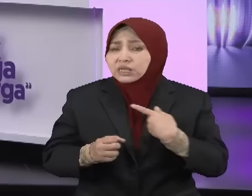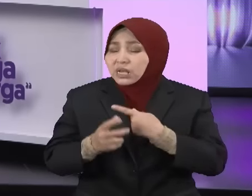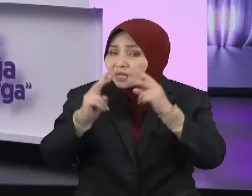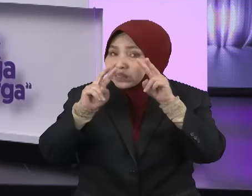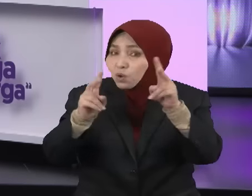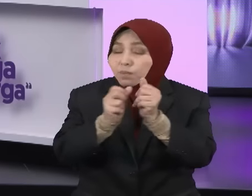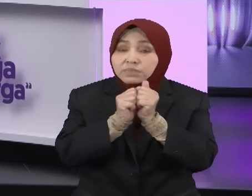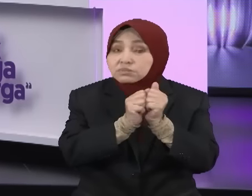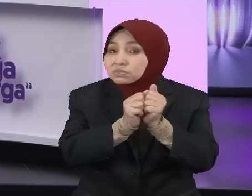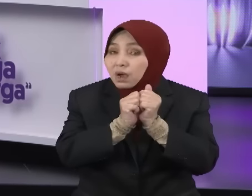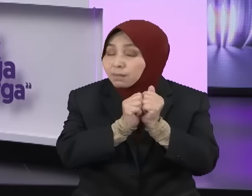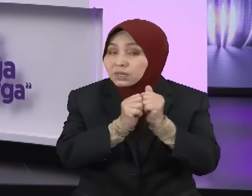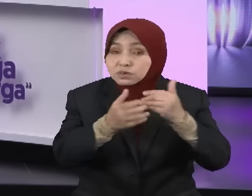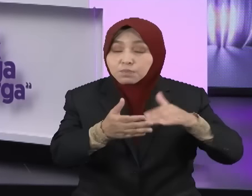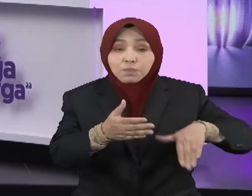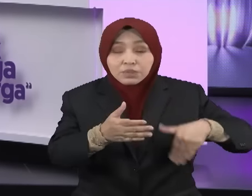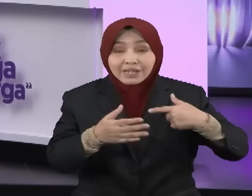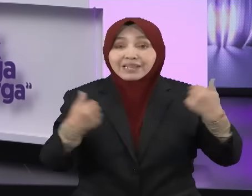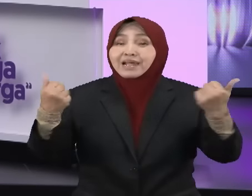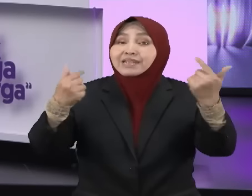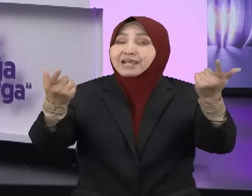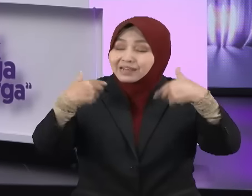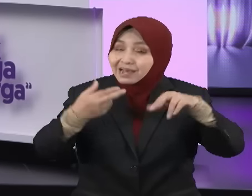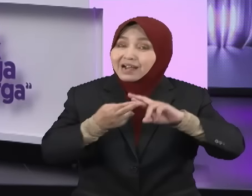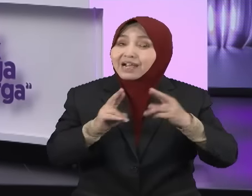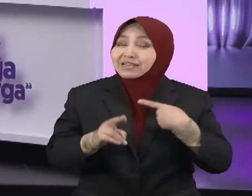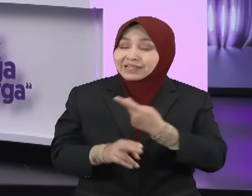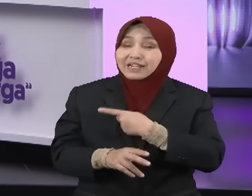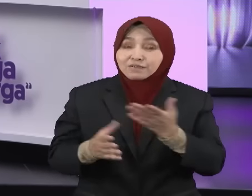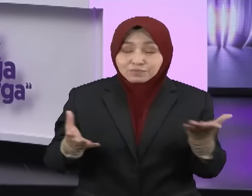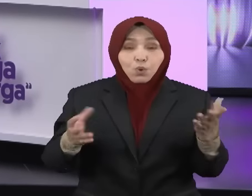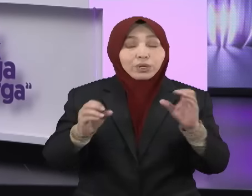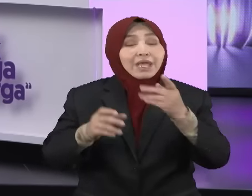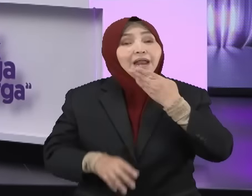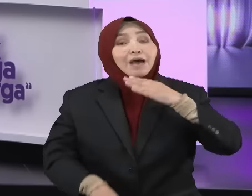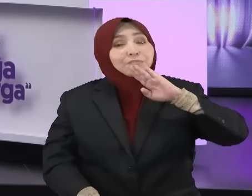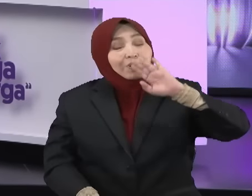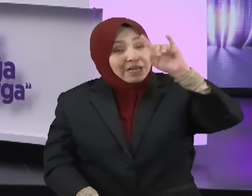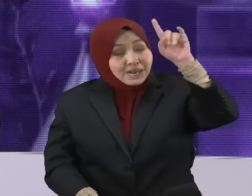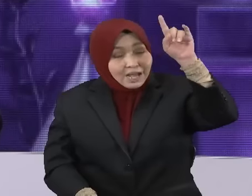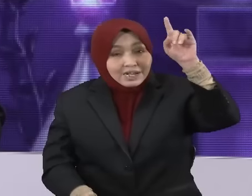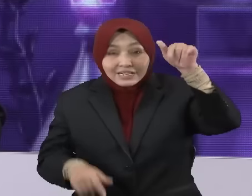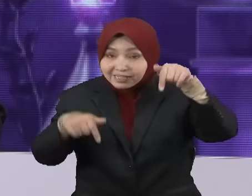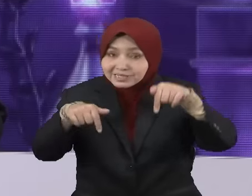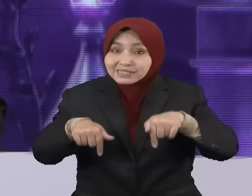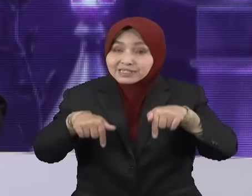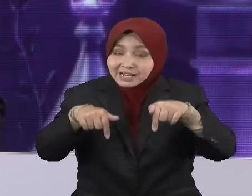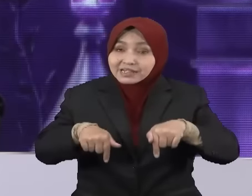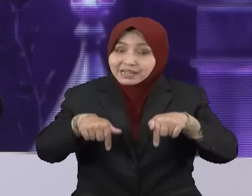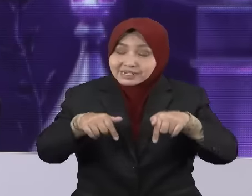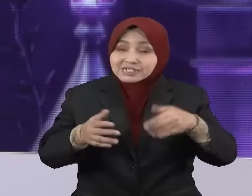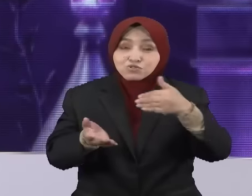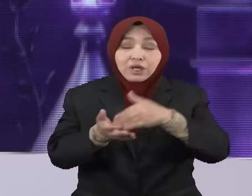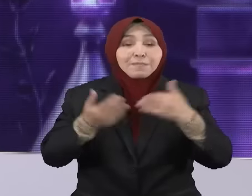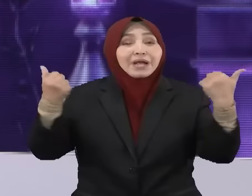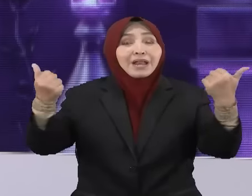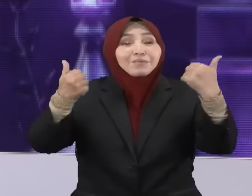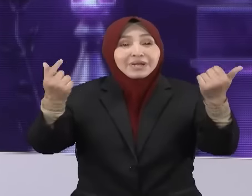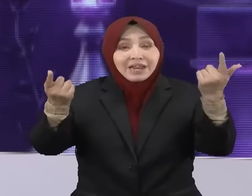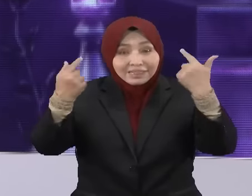bersama. Sebelum tu kita alu-alukan kehadiran rakan kita. Baik, alhamdulillah sekali lagi kita hari ini mengalukan